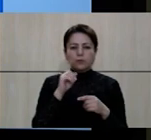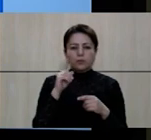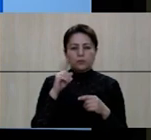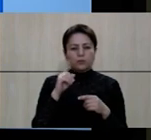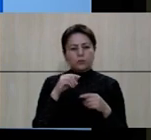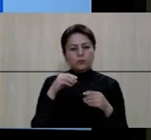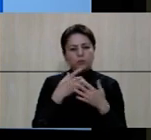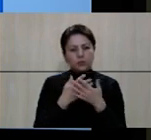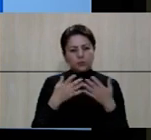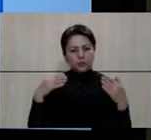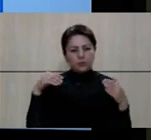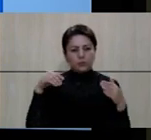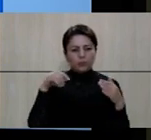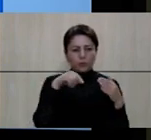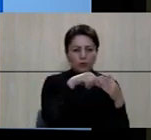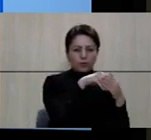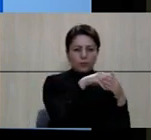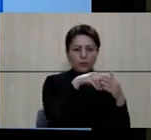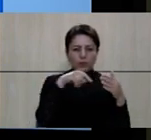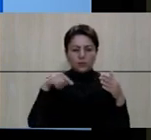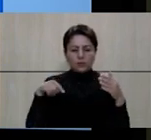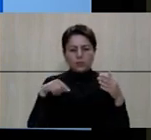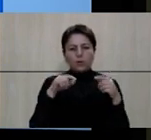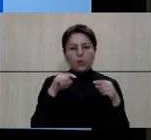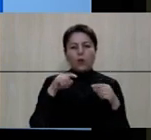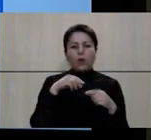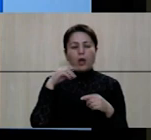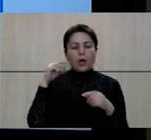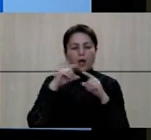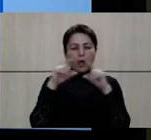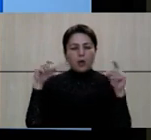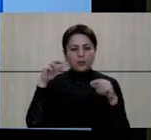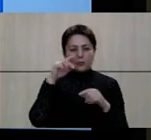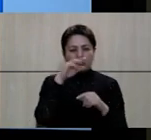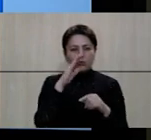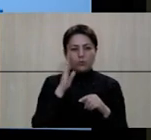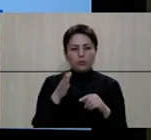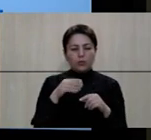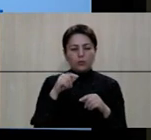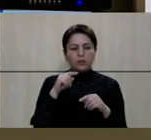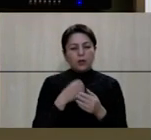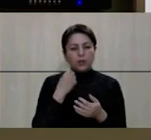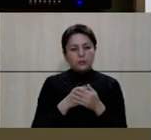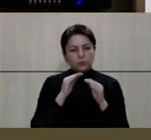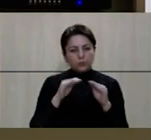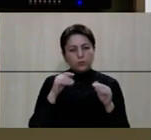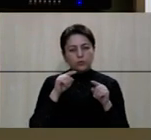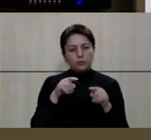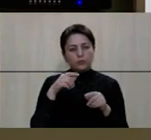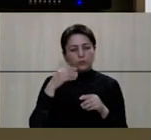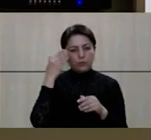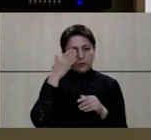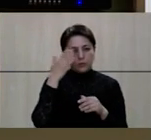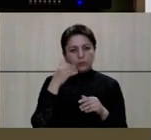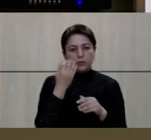borib qaytganda bu aks sado beradi. Ya'ni qaytgan tovush bizga eshitiladi. Aziz o'quvchilar, ushbu